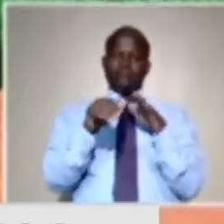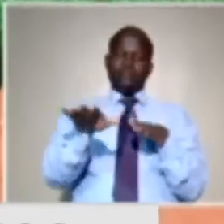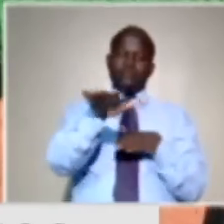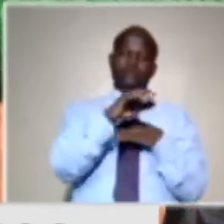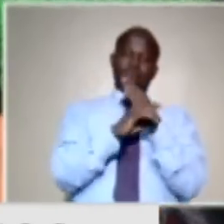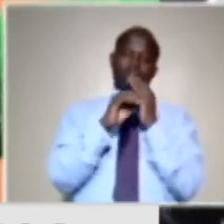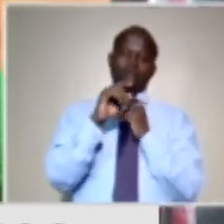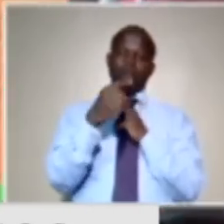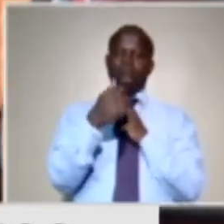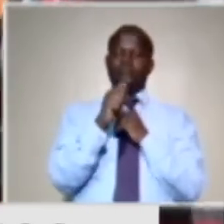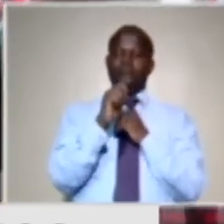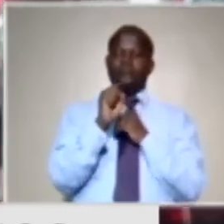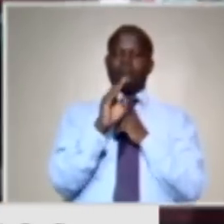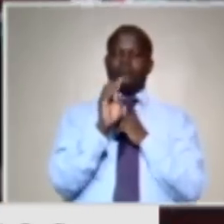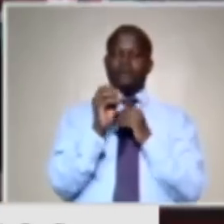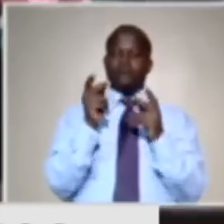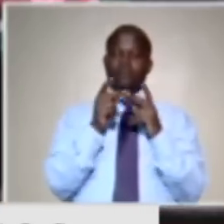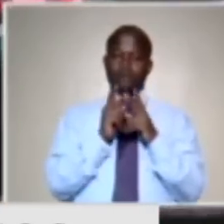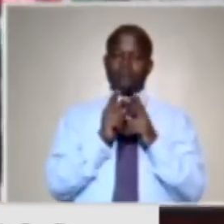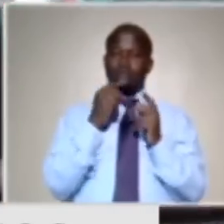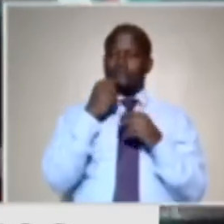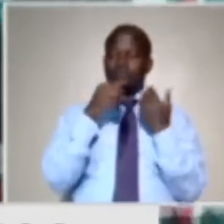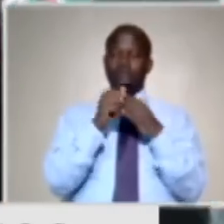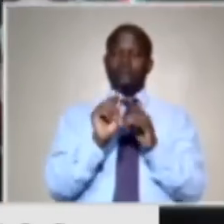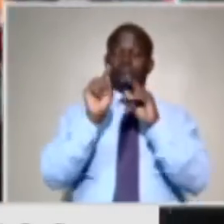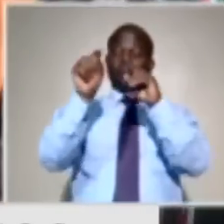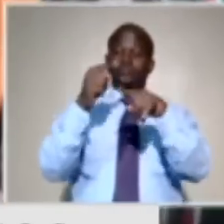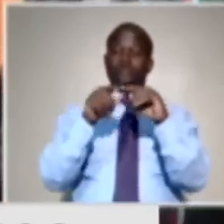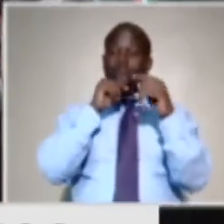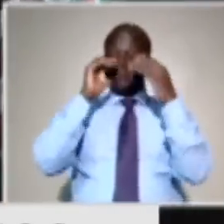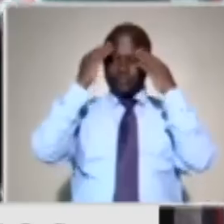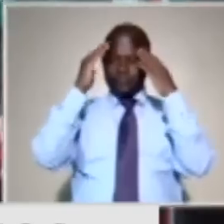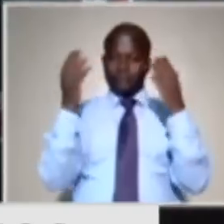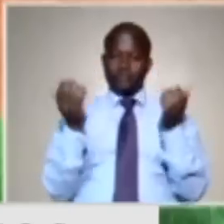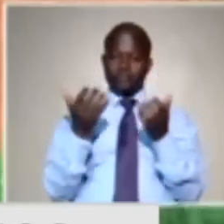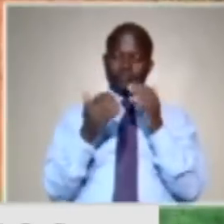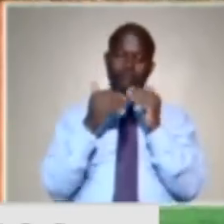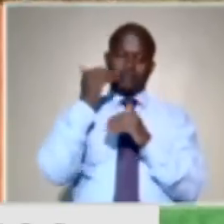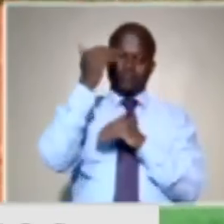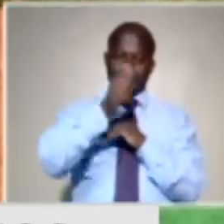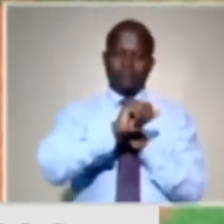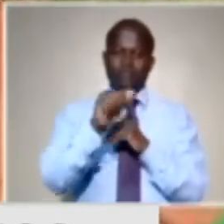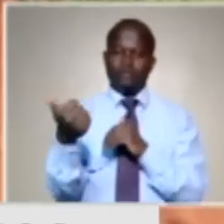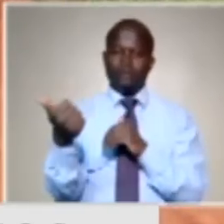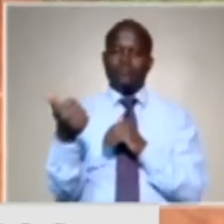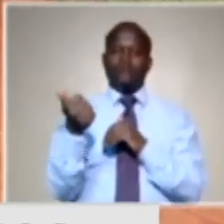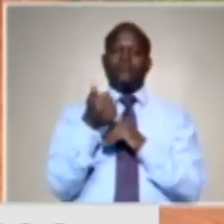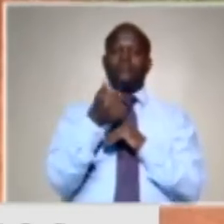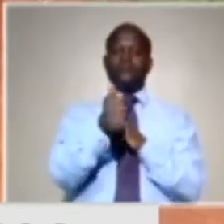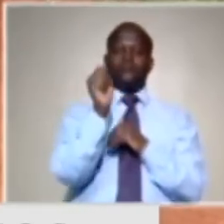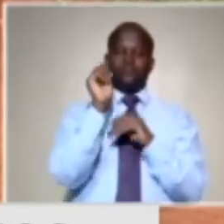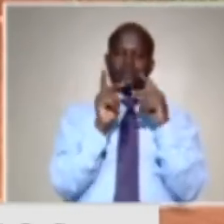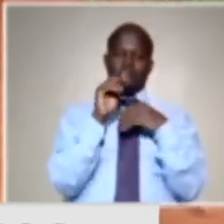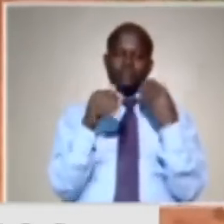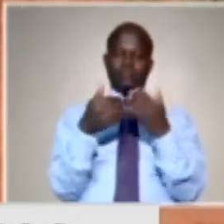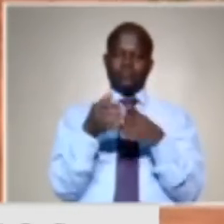karere ka Gatsibo aho bavugaga yagiye ariko kugeza ubu yarataramenyekana aherereye hanyuma ikindi nuko bari abantu nabo